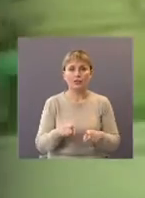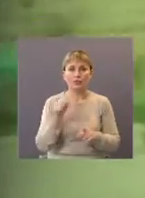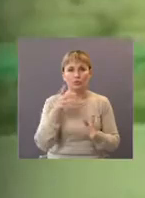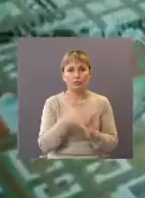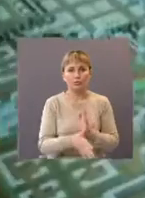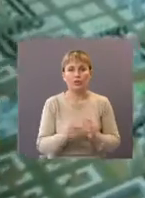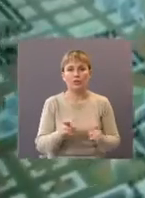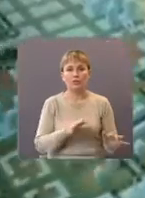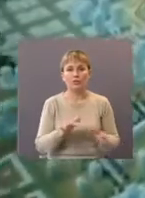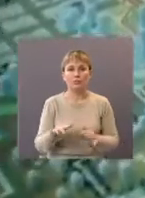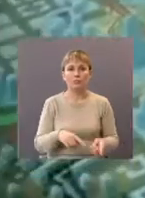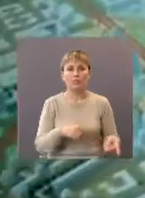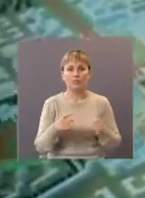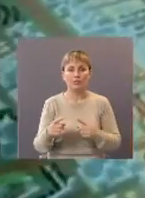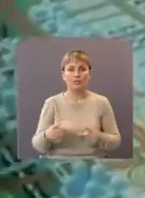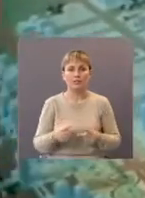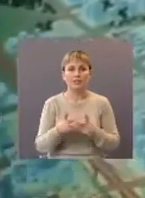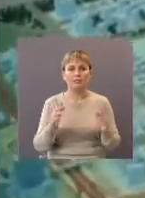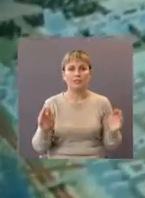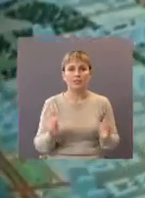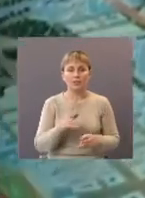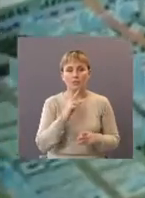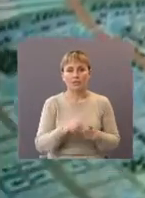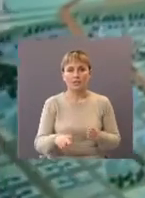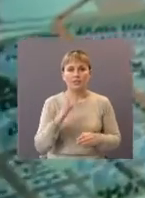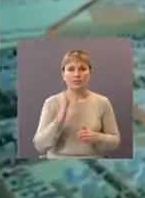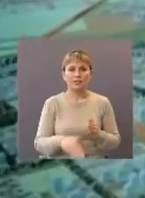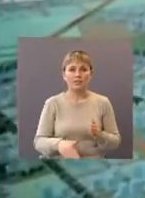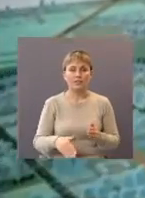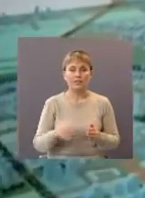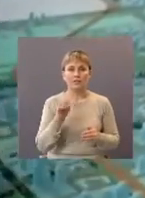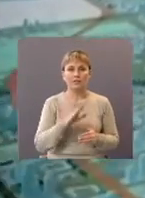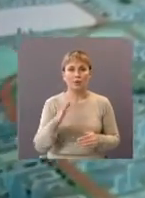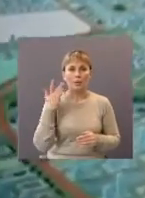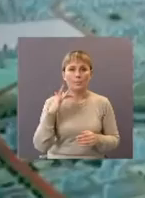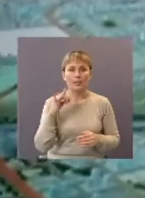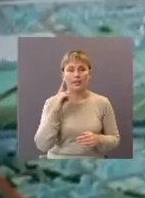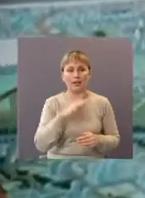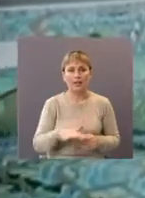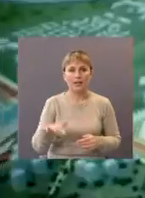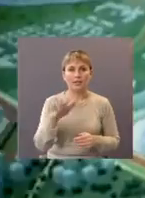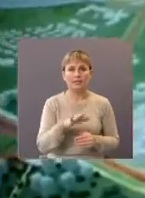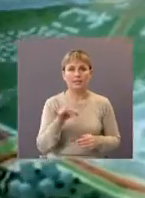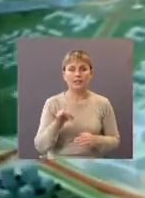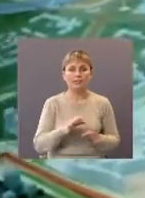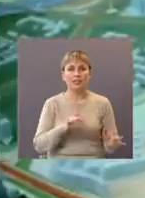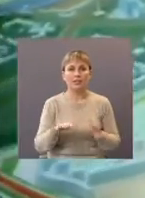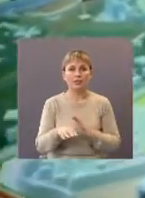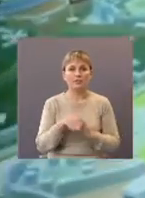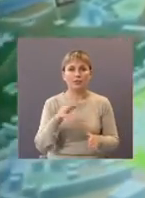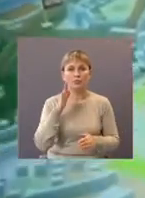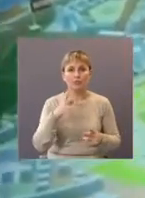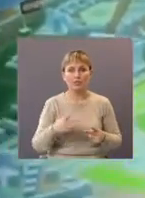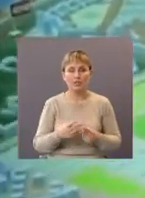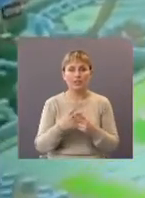Изучали, как процедуру переноса столицы с минимальными потерями завершали в Европе, Америке и Азии. Кстати, процесс выбора будущей